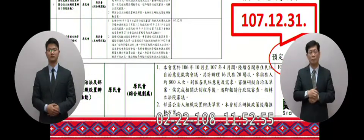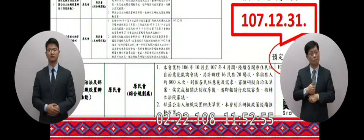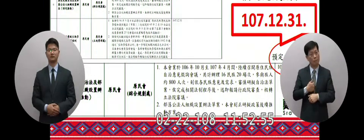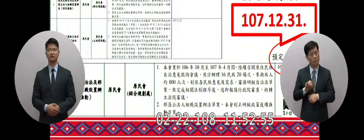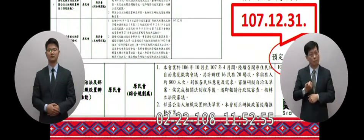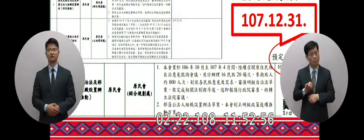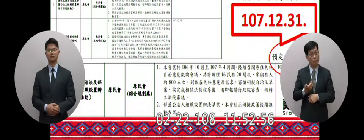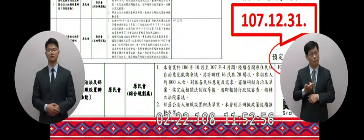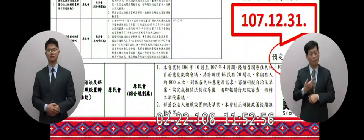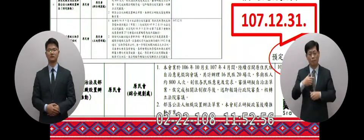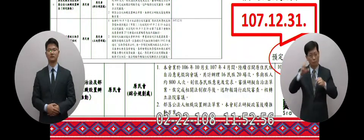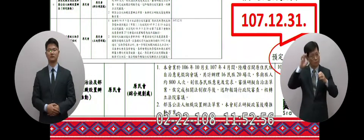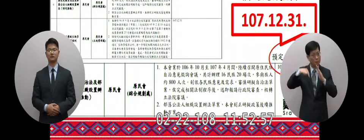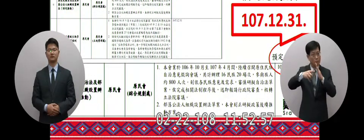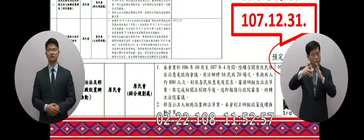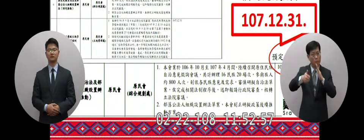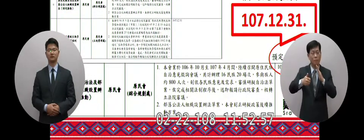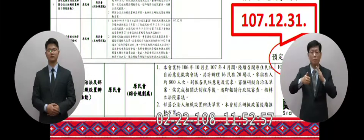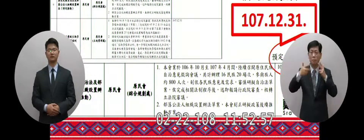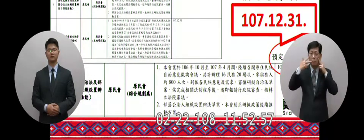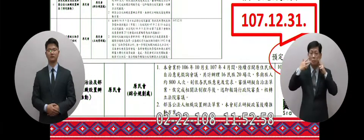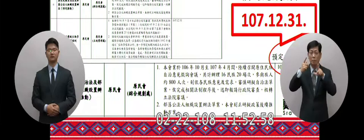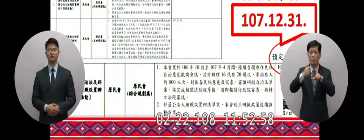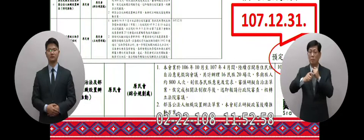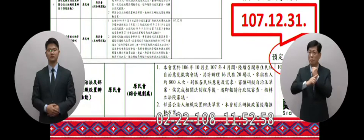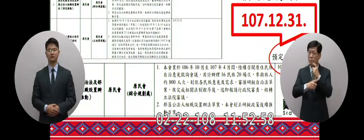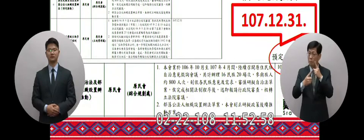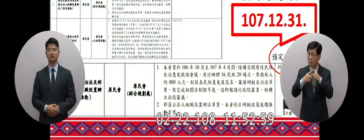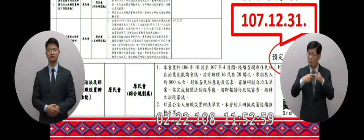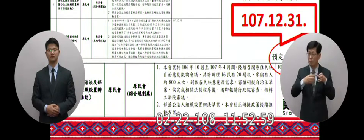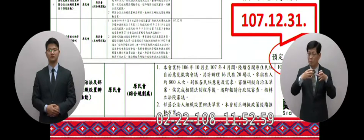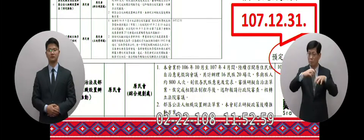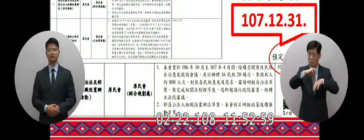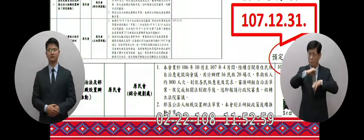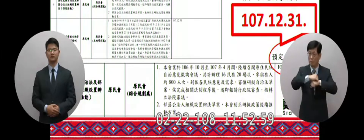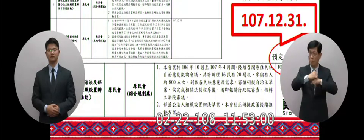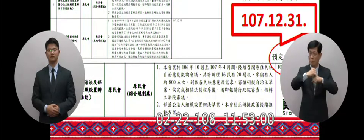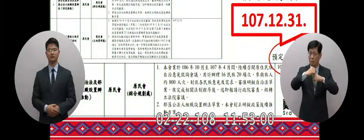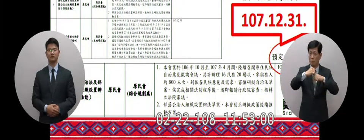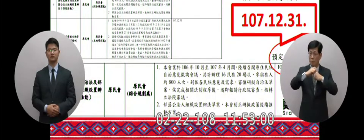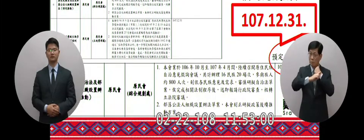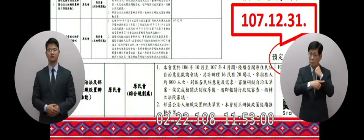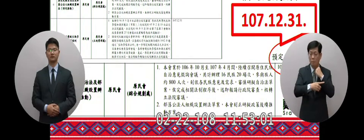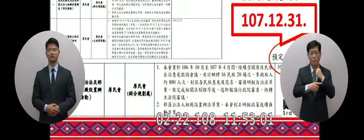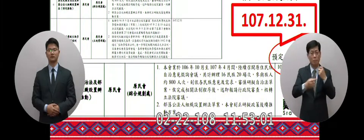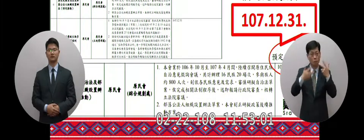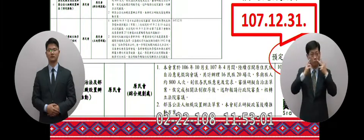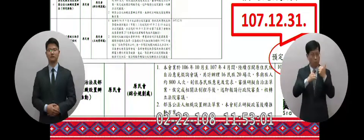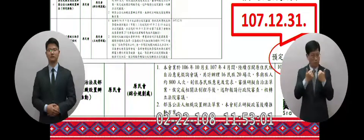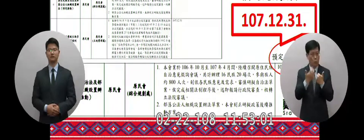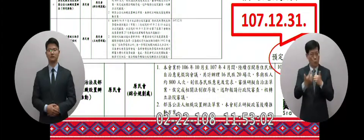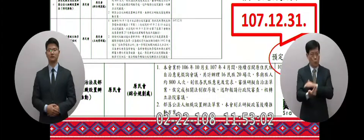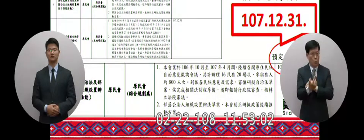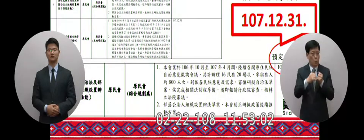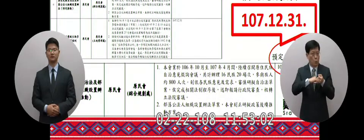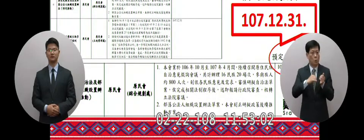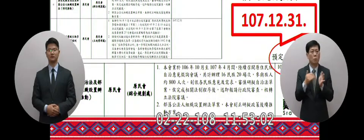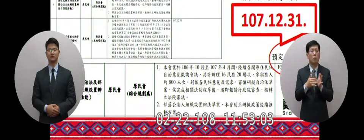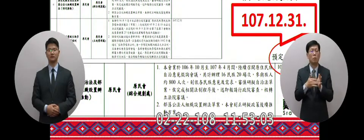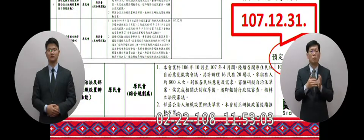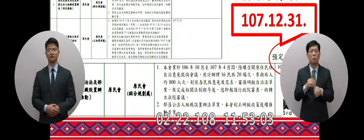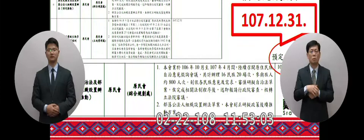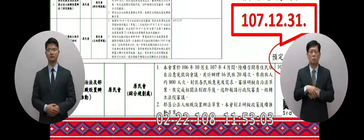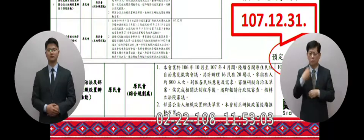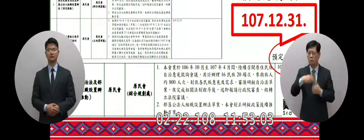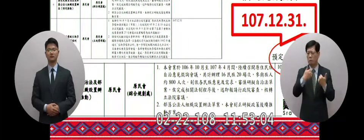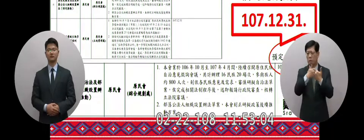啊，苏院长，部落公法人的设置办法，原民会很快的就定出来，而且一再